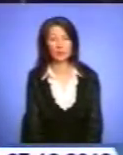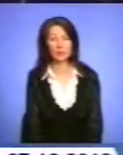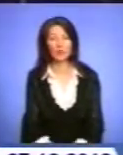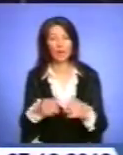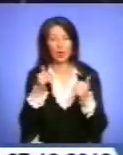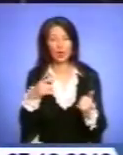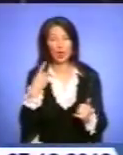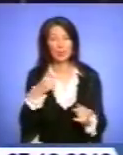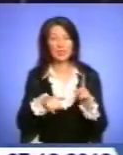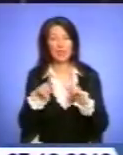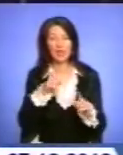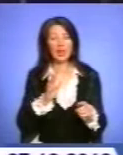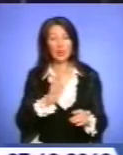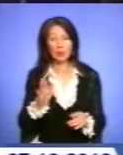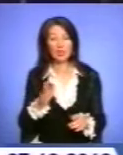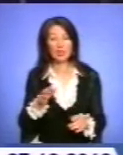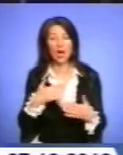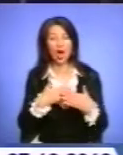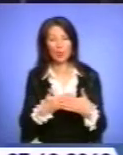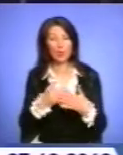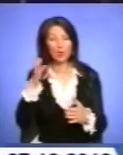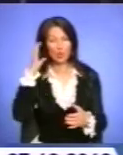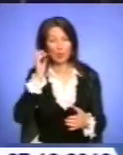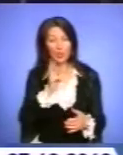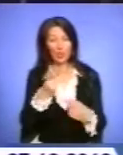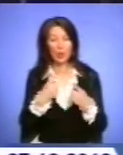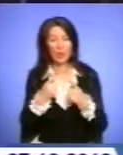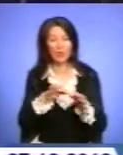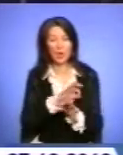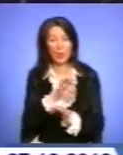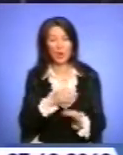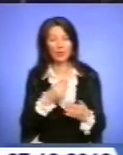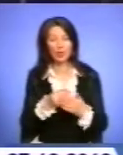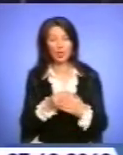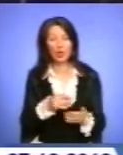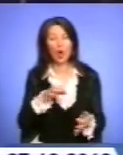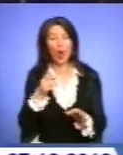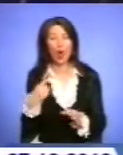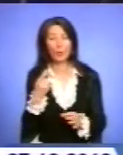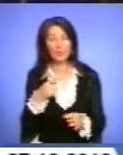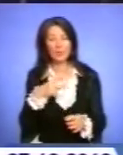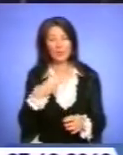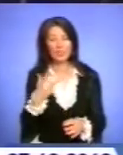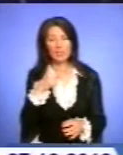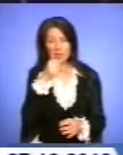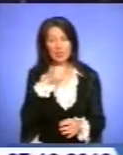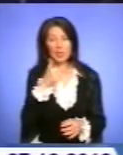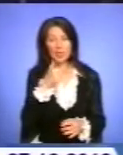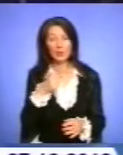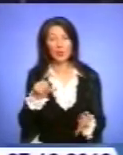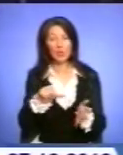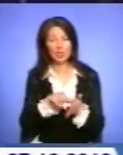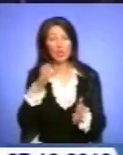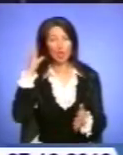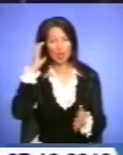Сьогодні в обласній раді відбулися громадські слухання, на яких обговорили проект бюджету області на 2013 рік. Учасники